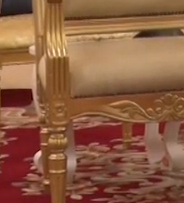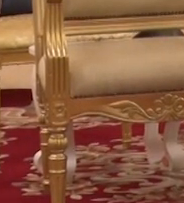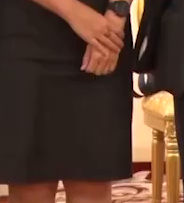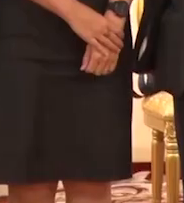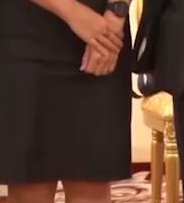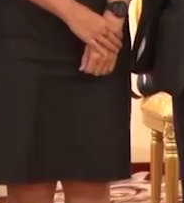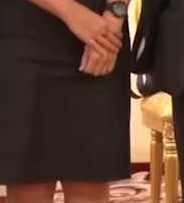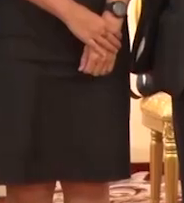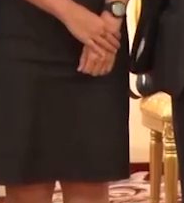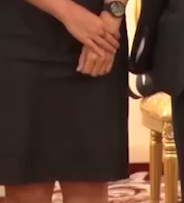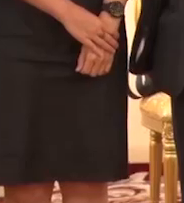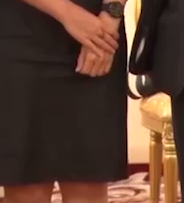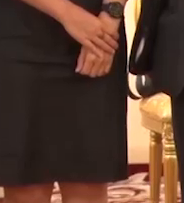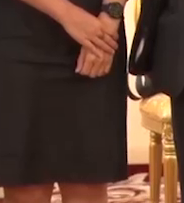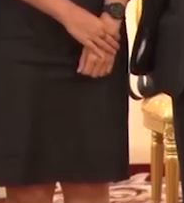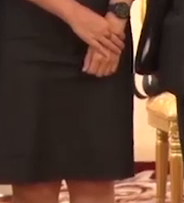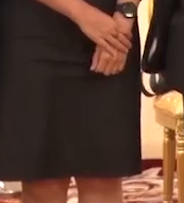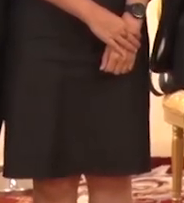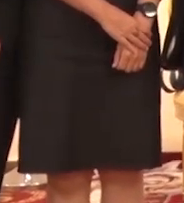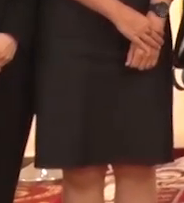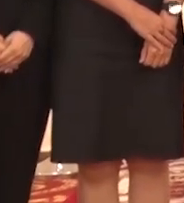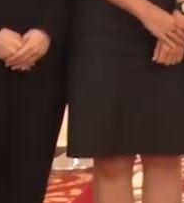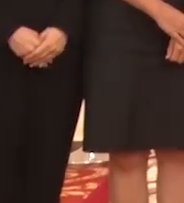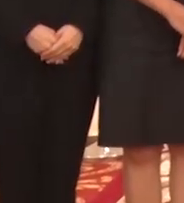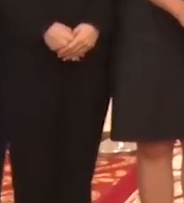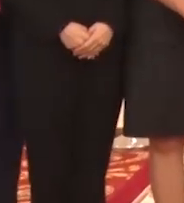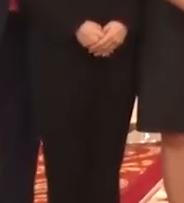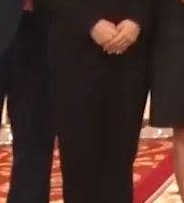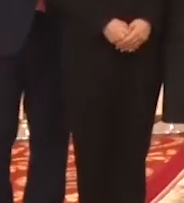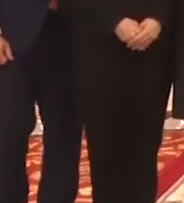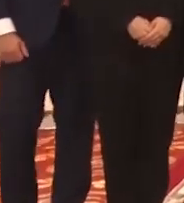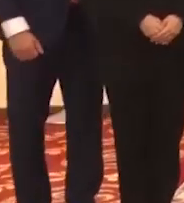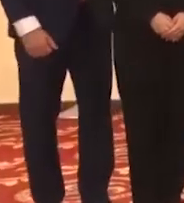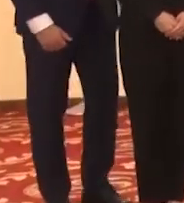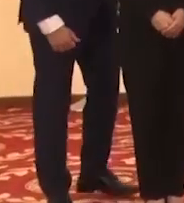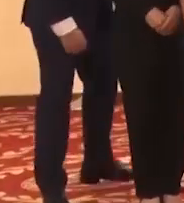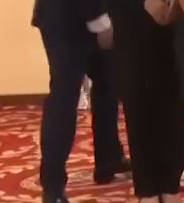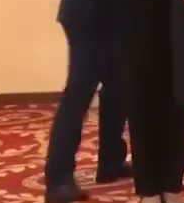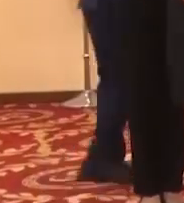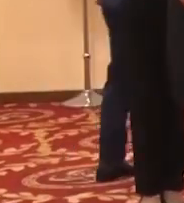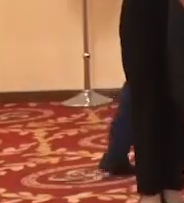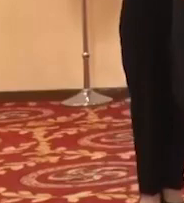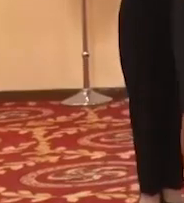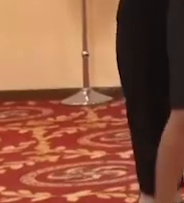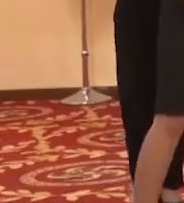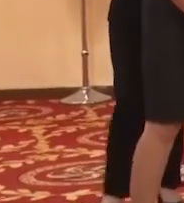ำนาเตสนาเกตในเลือดตะไดในเปรฮิจินาจักรกัมพูชีบานประกอบดอยจบเจย